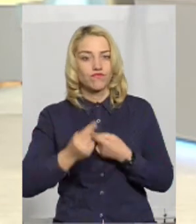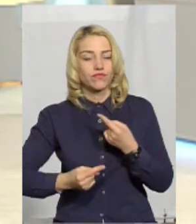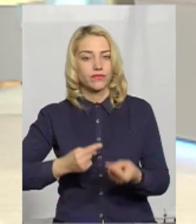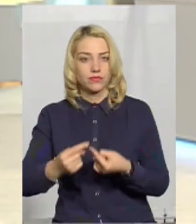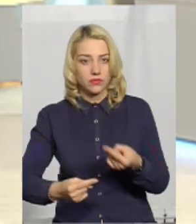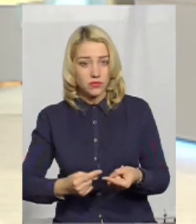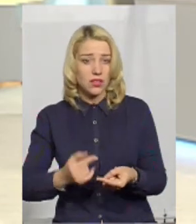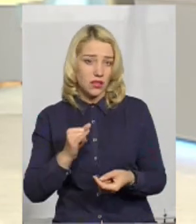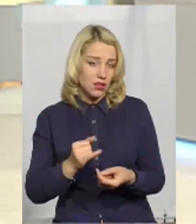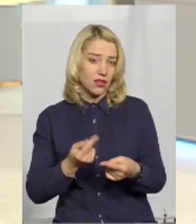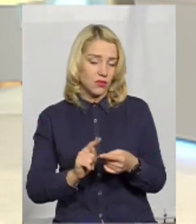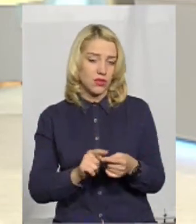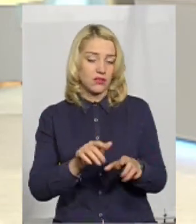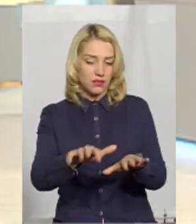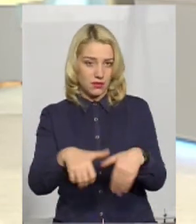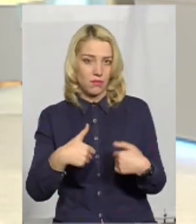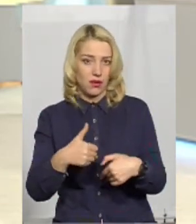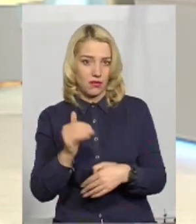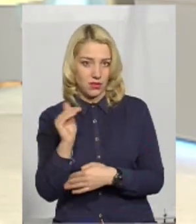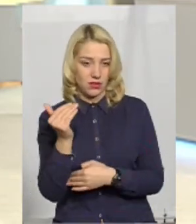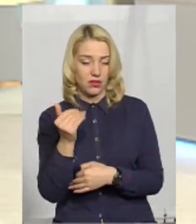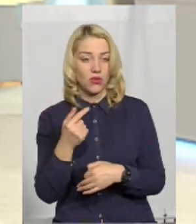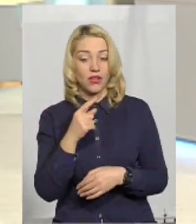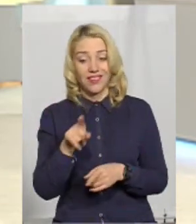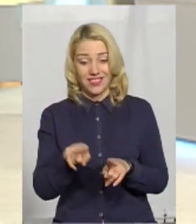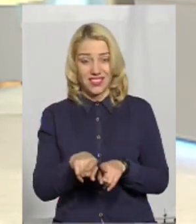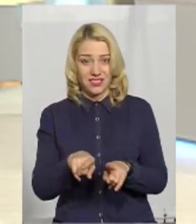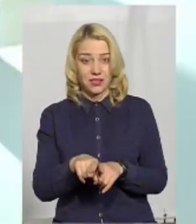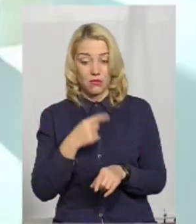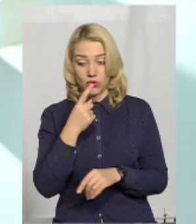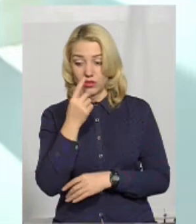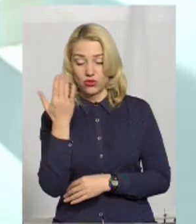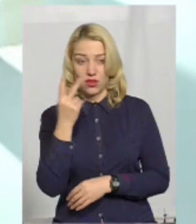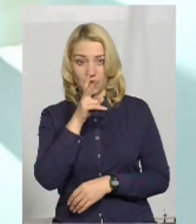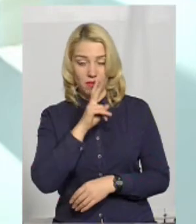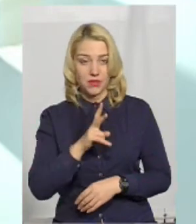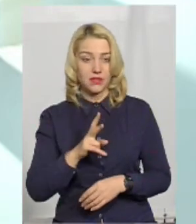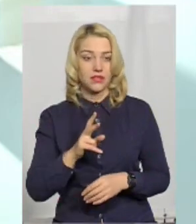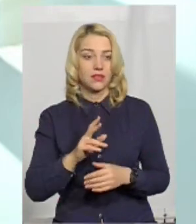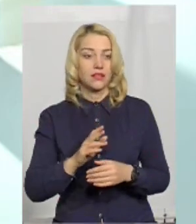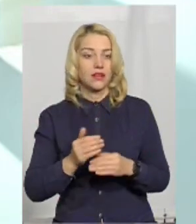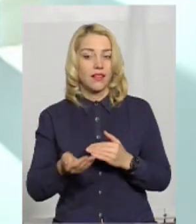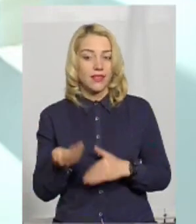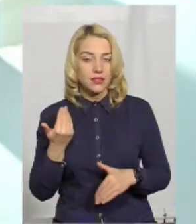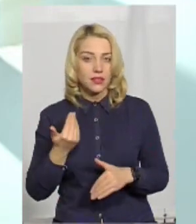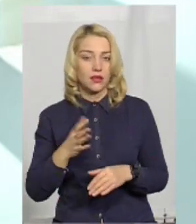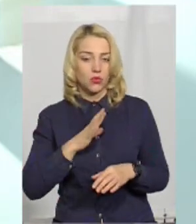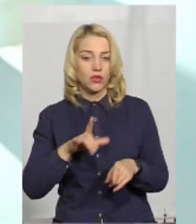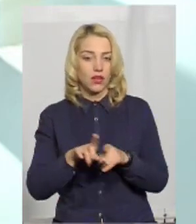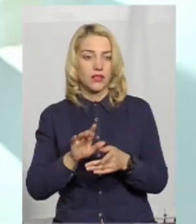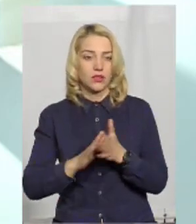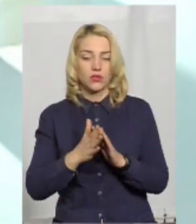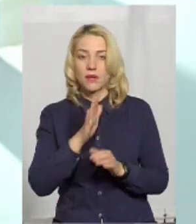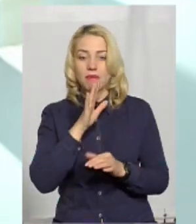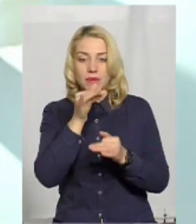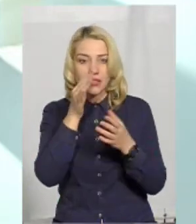цими мамами, і тоді вони забирають. І от, кажу, нещодавно, цих два місяці тому назад була така ситуація, мама